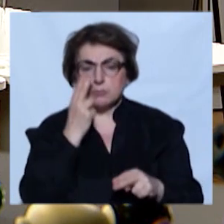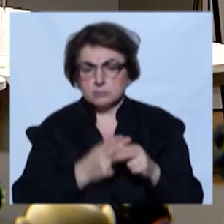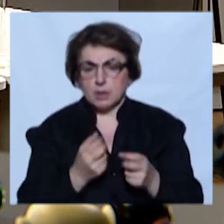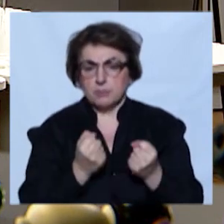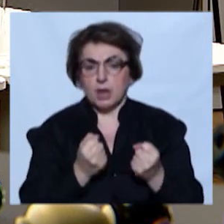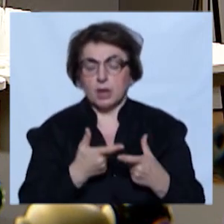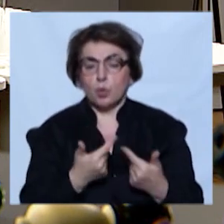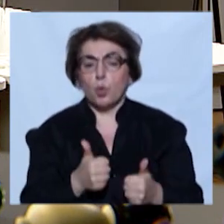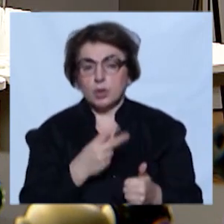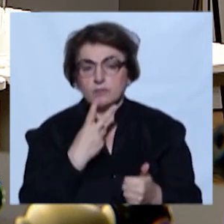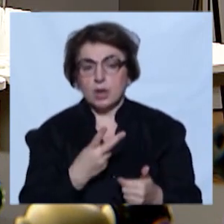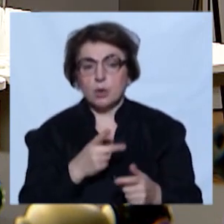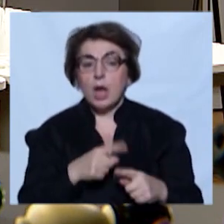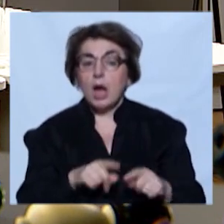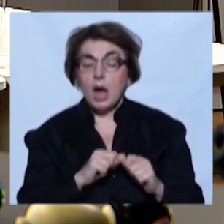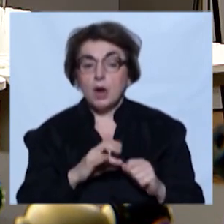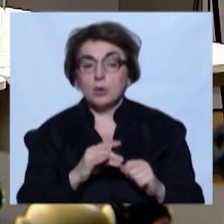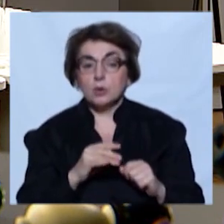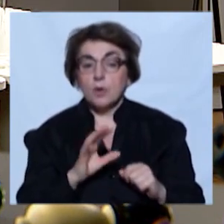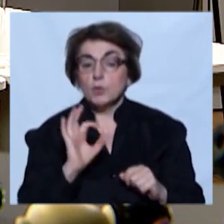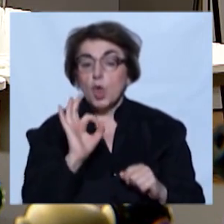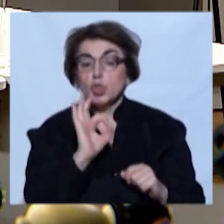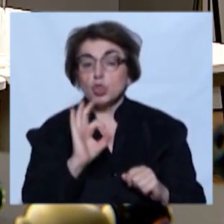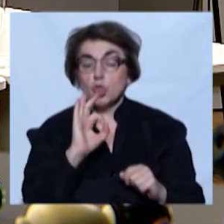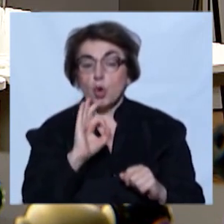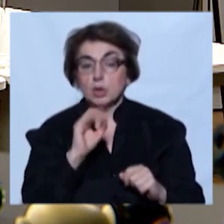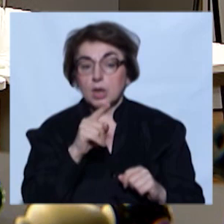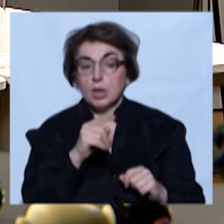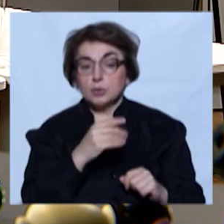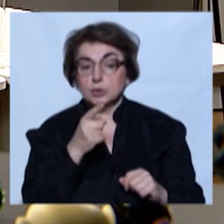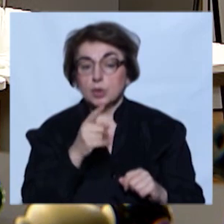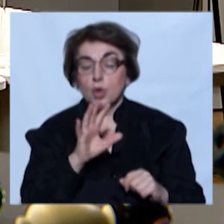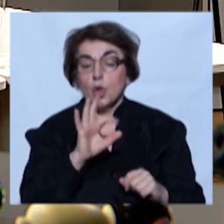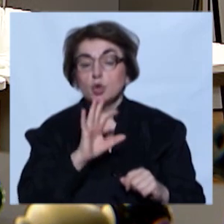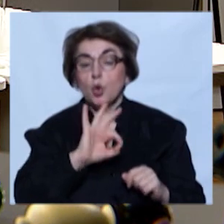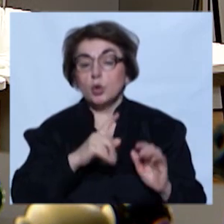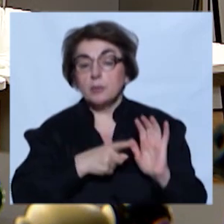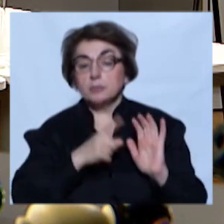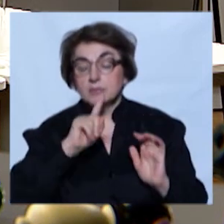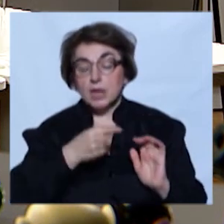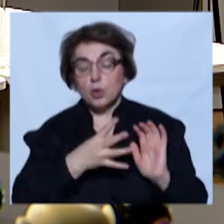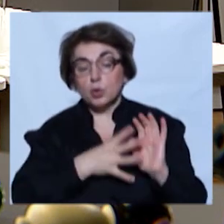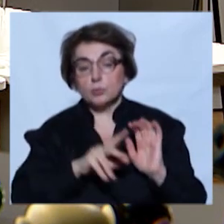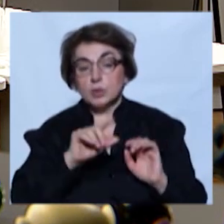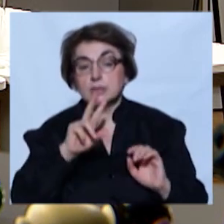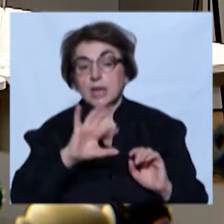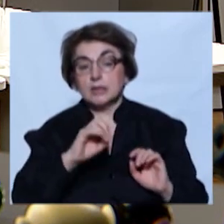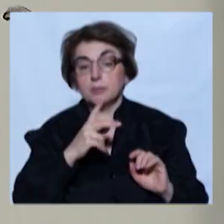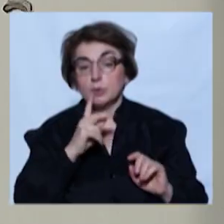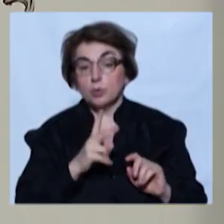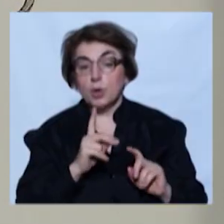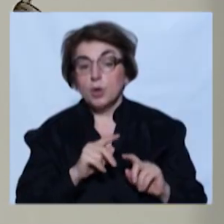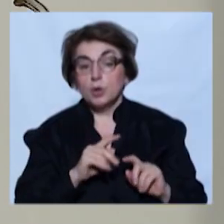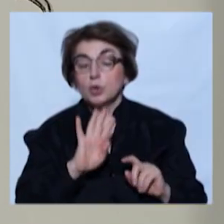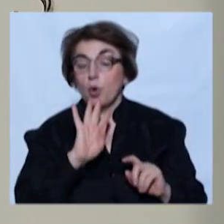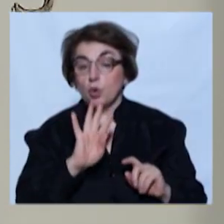დაგიწერე სიმკვრივე. ანუ 0 გრადუს ცელსიუსზე 0.92 გრამ სანტიმეტრ კუბია, ხოლო